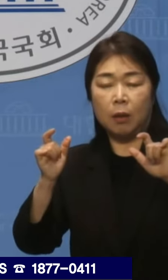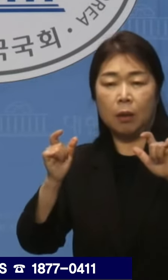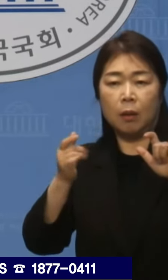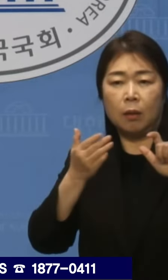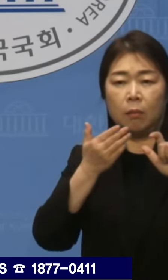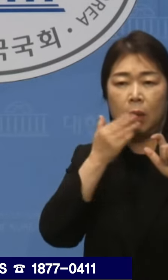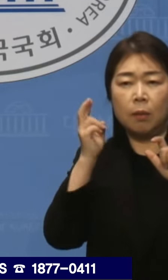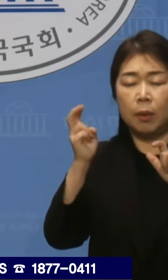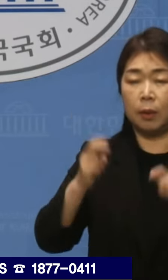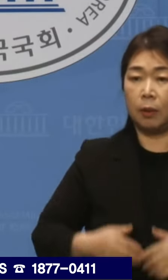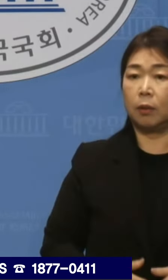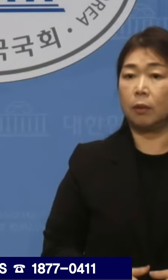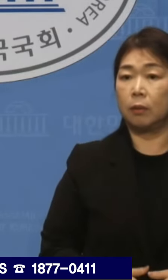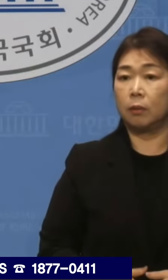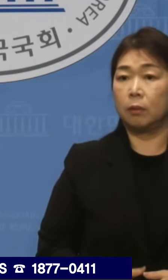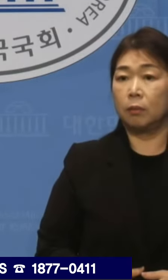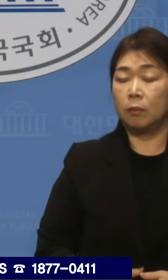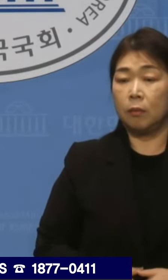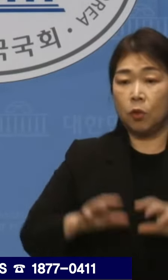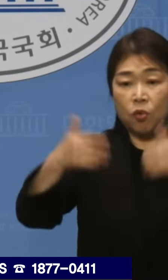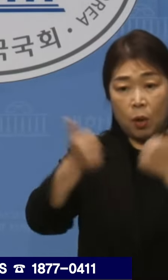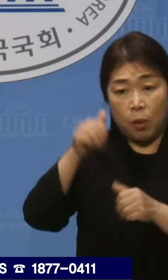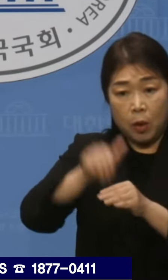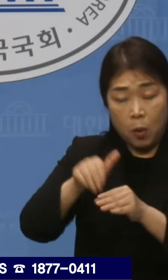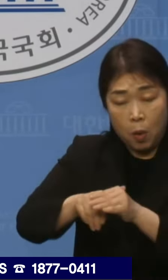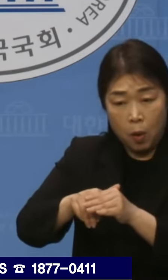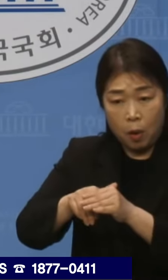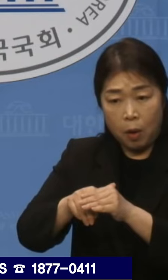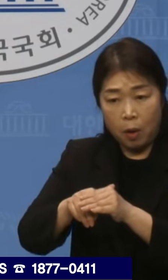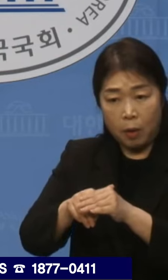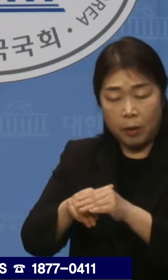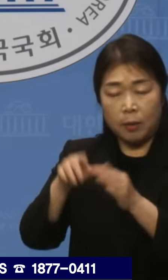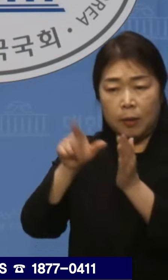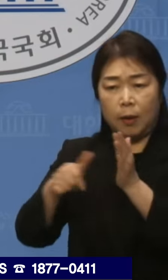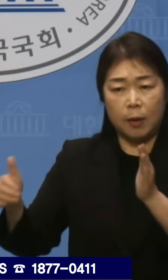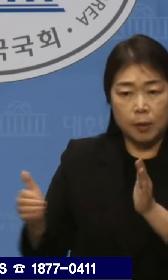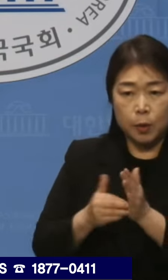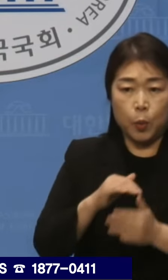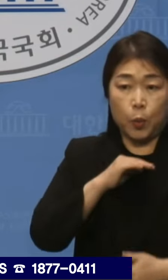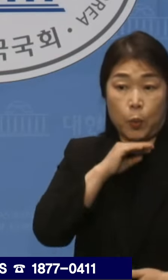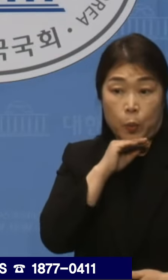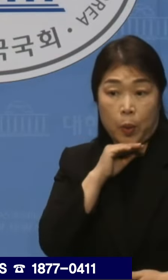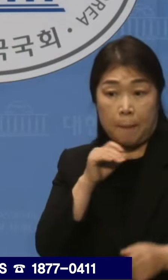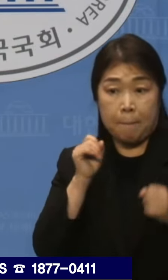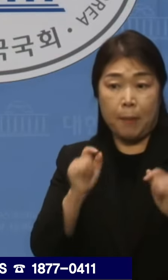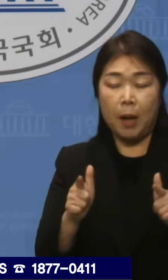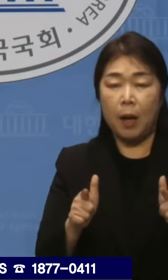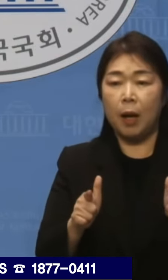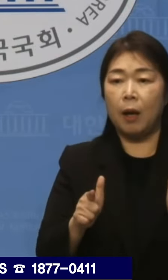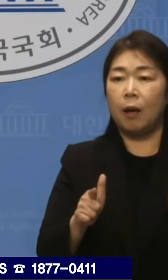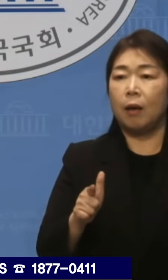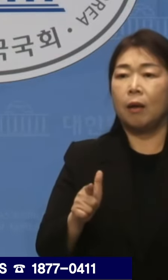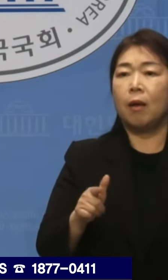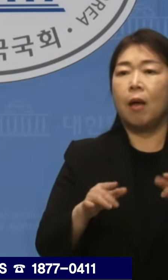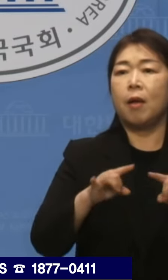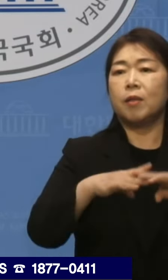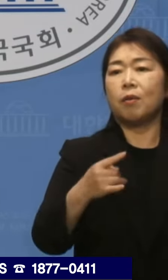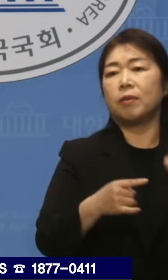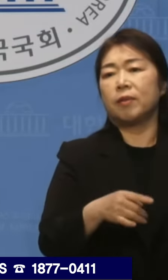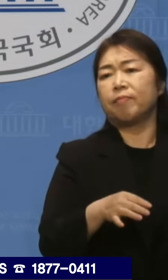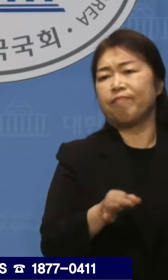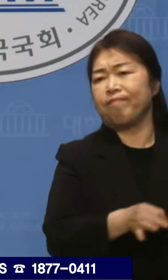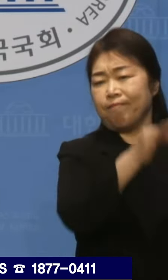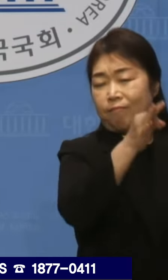있습니다. 총선까지 사탕발림으로 국민을 속였다. 총선 끝나면 득달같이